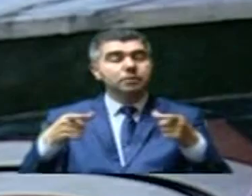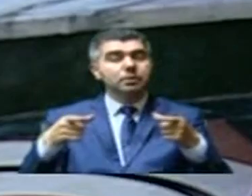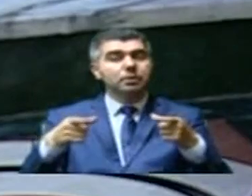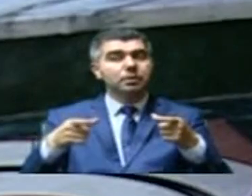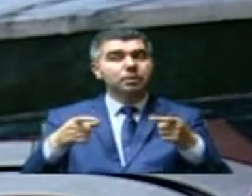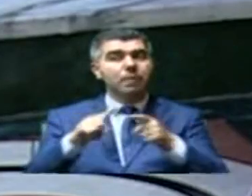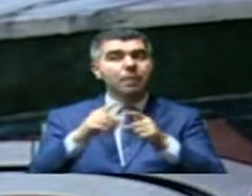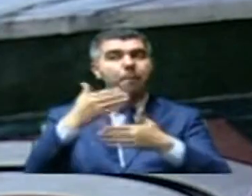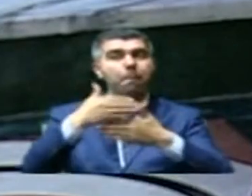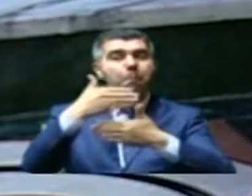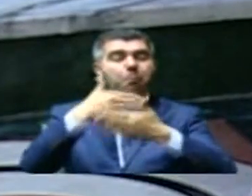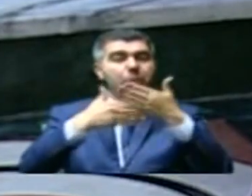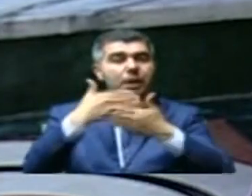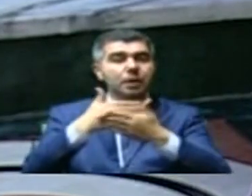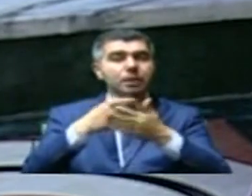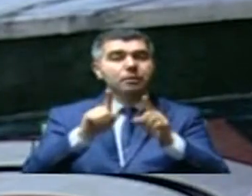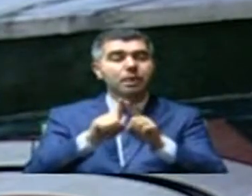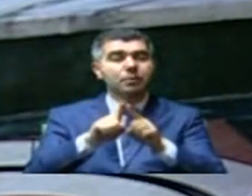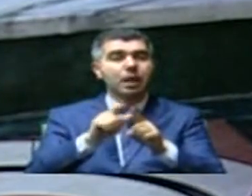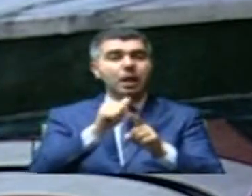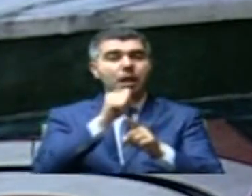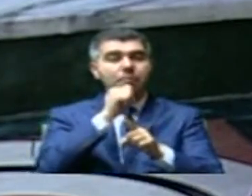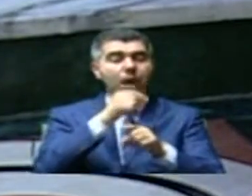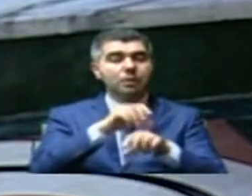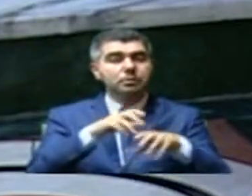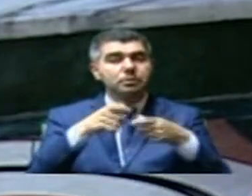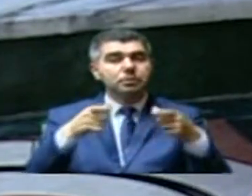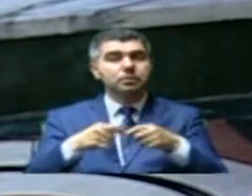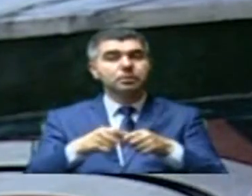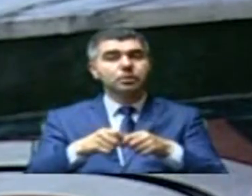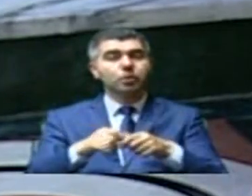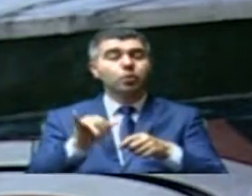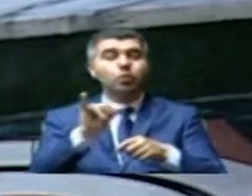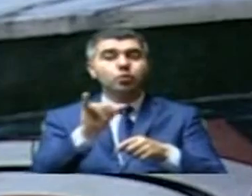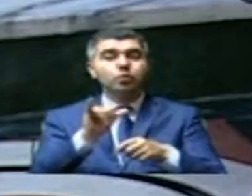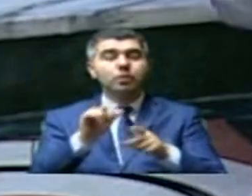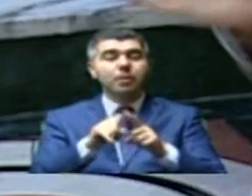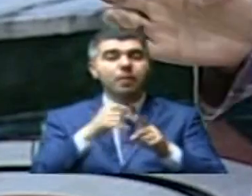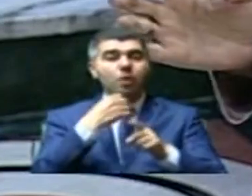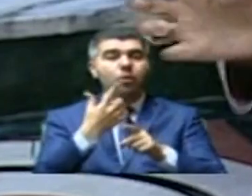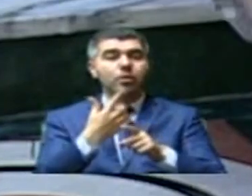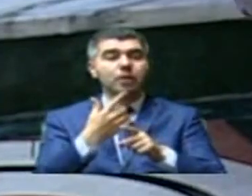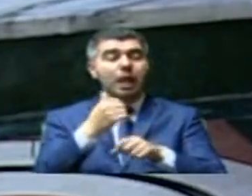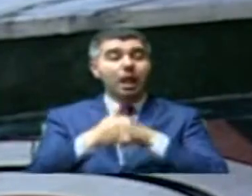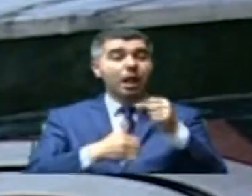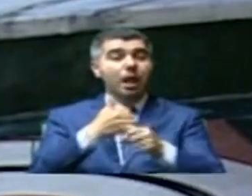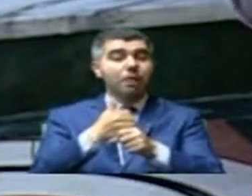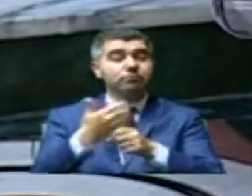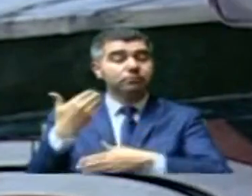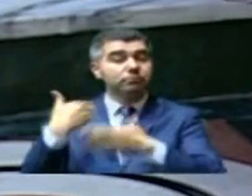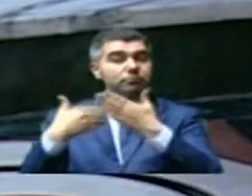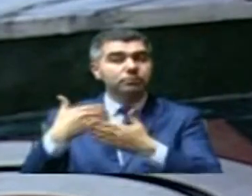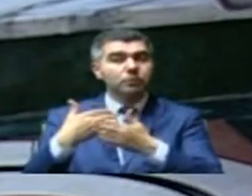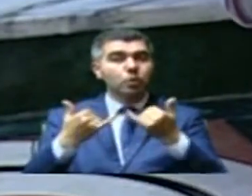واعاده كذلك هيكلة شبكة تطهير السائل في هذه المدينة. اللي وقع هو هذا التدفق اللي عنده سنوات. احنا اليوم